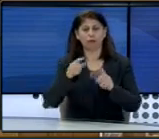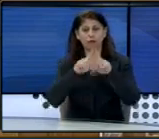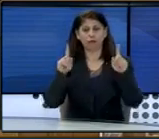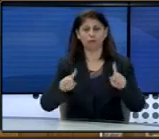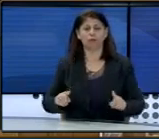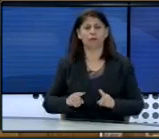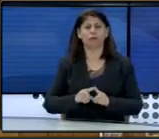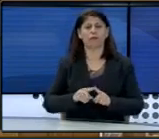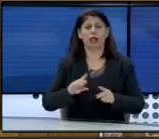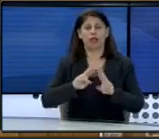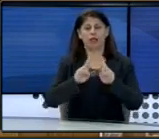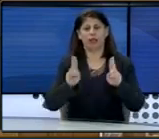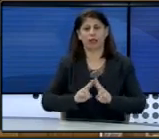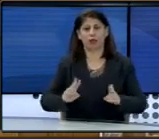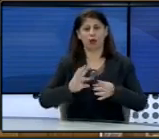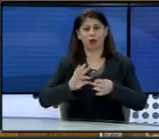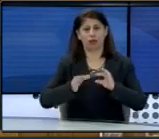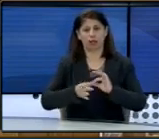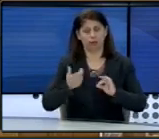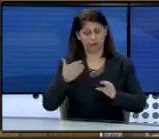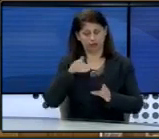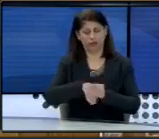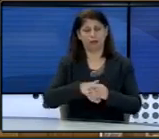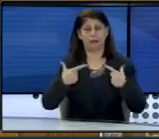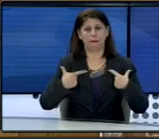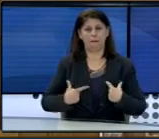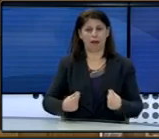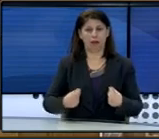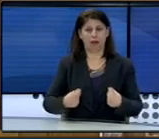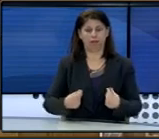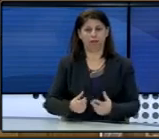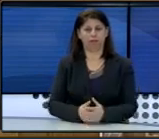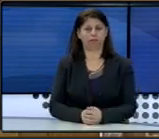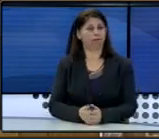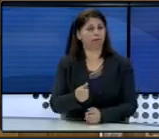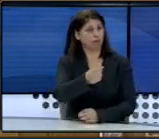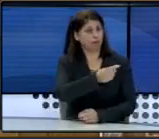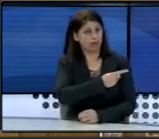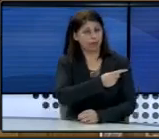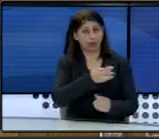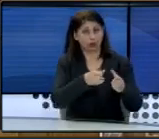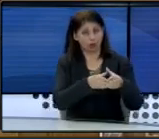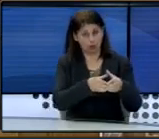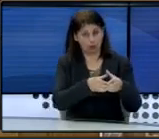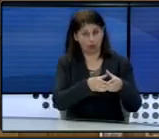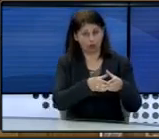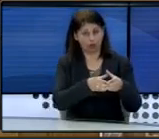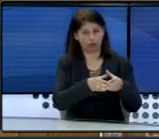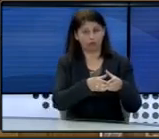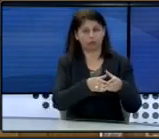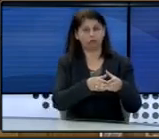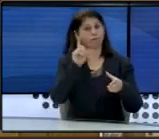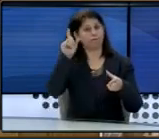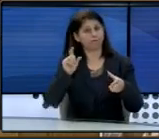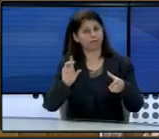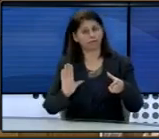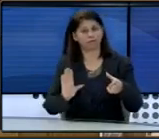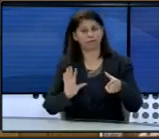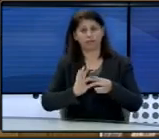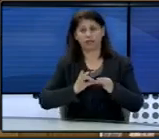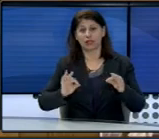πλαίσιο διεθνών οργανισμών στους οποίους ανήκουμε. Για σας και την παράταξή σας, ενδεχομένως